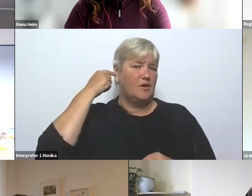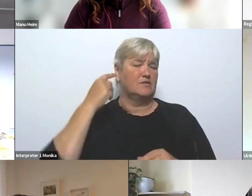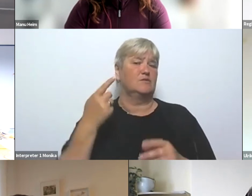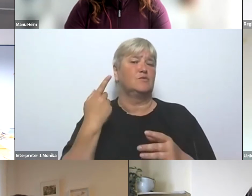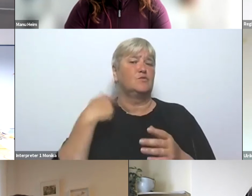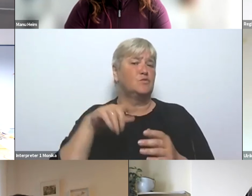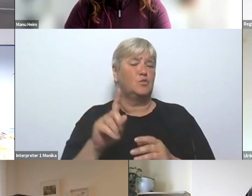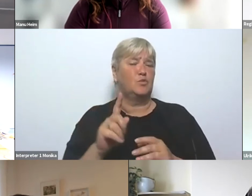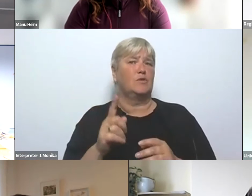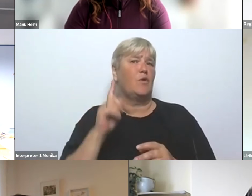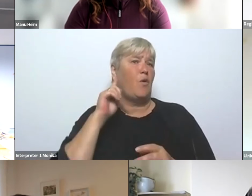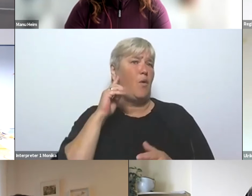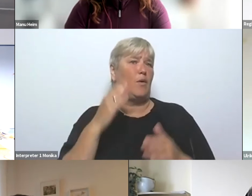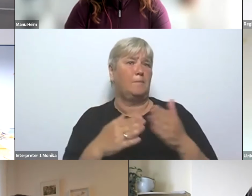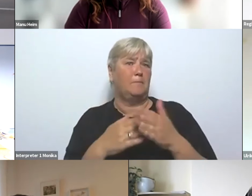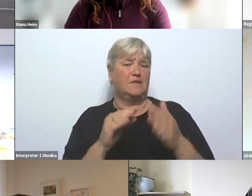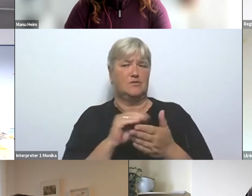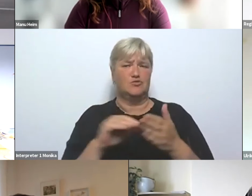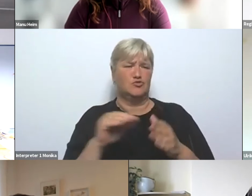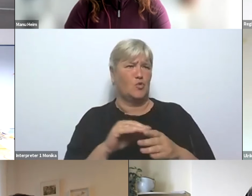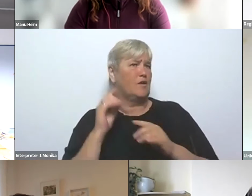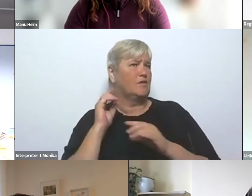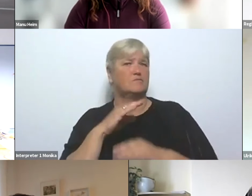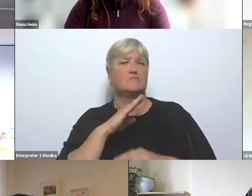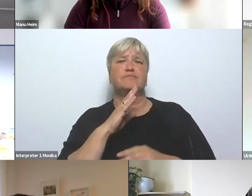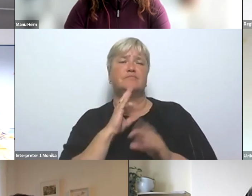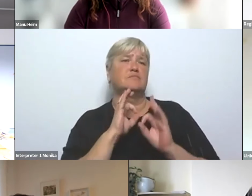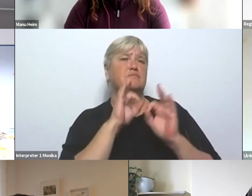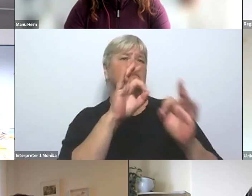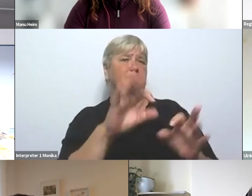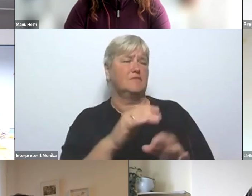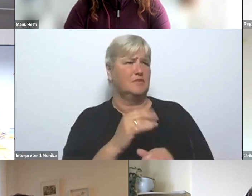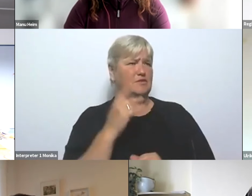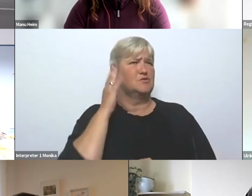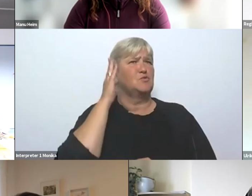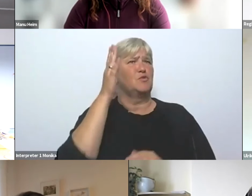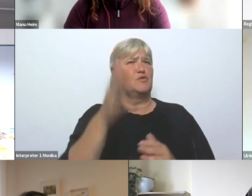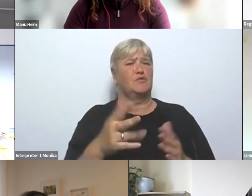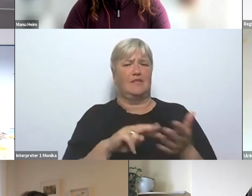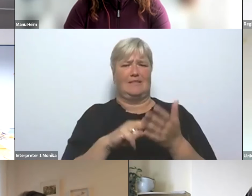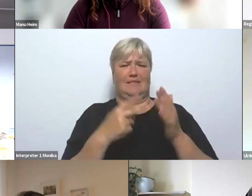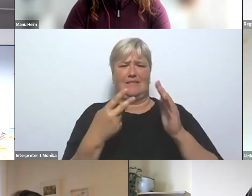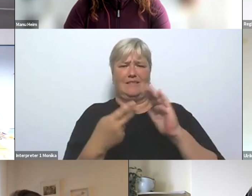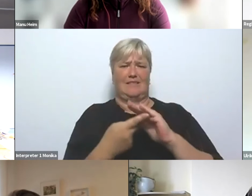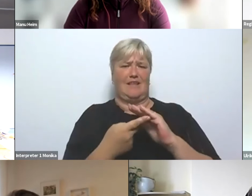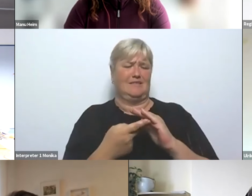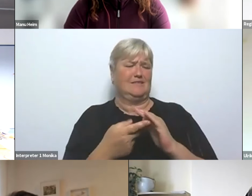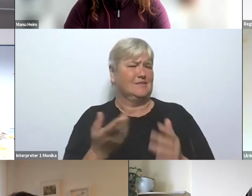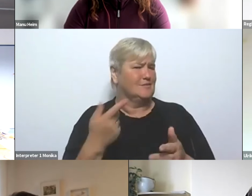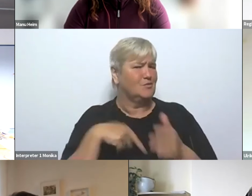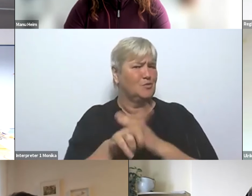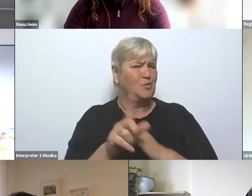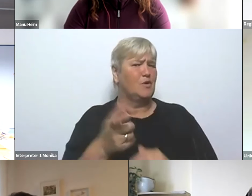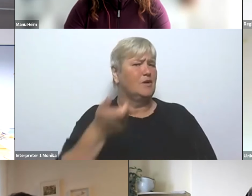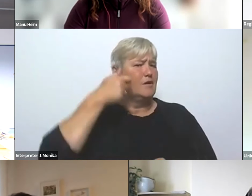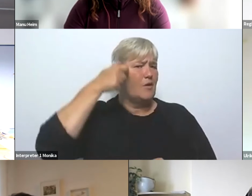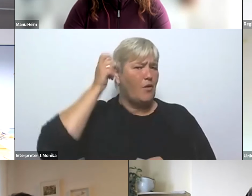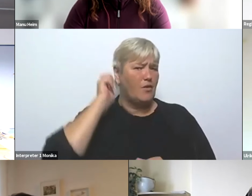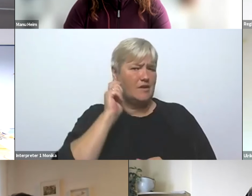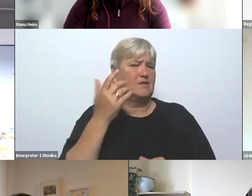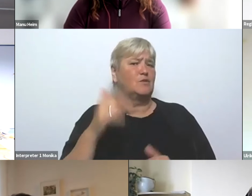eines hörbehinderten Schülers zu übertragen, dass daraus eine Technologie wird, die eigentlich allgegenwärtig sein wird, nämlich das